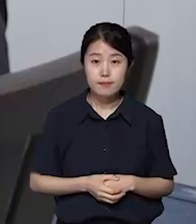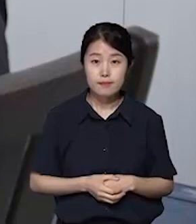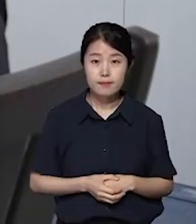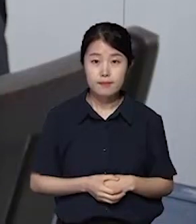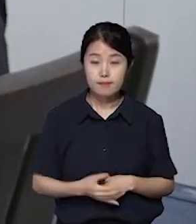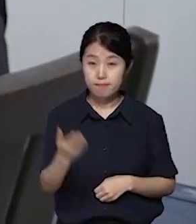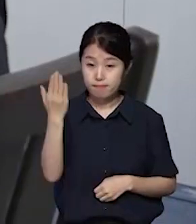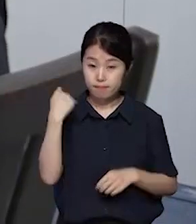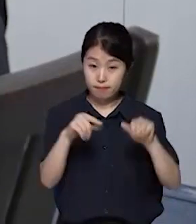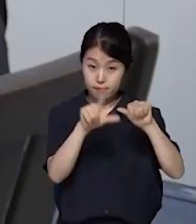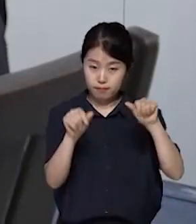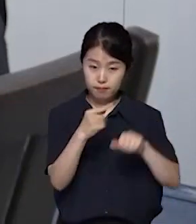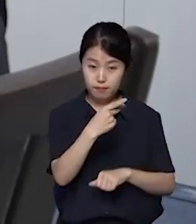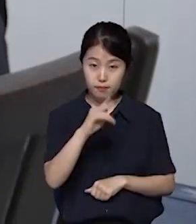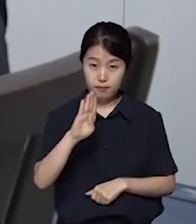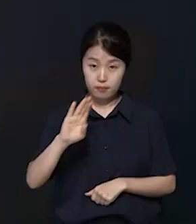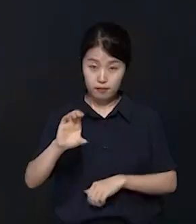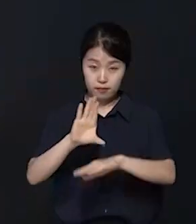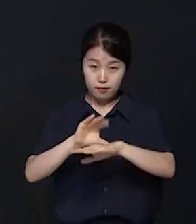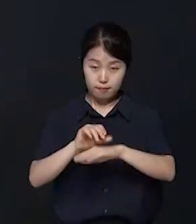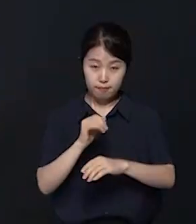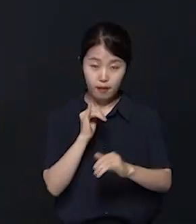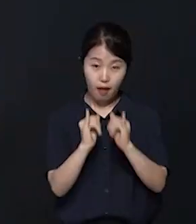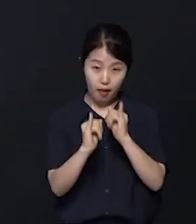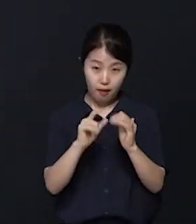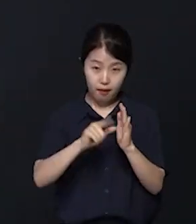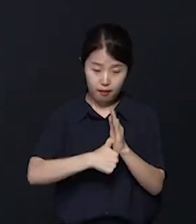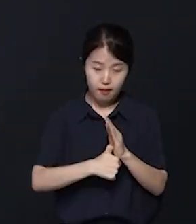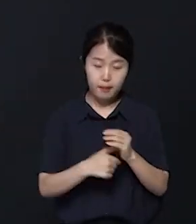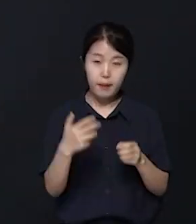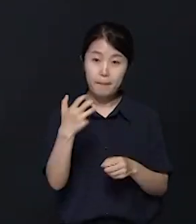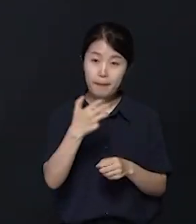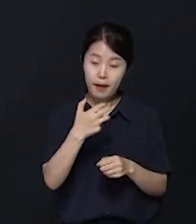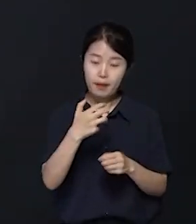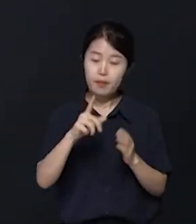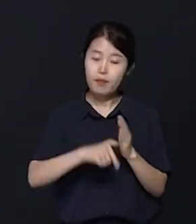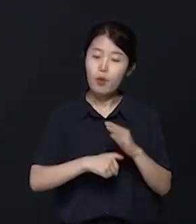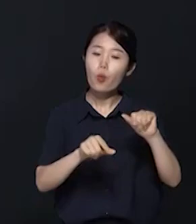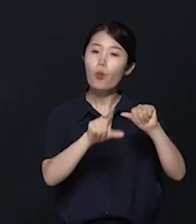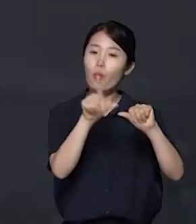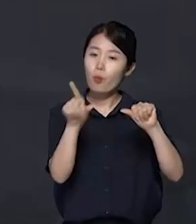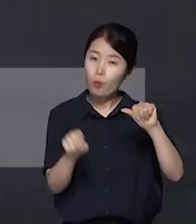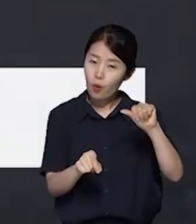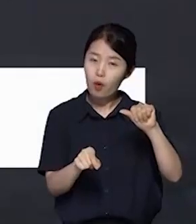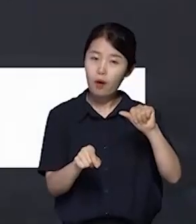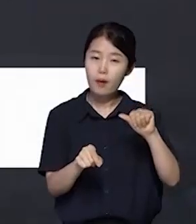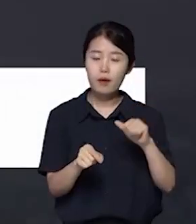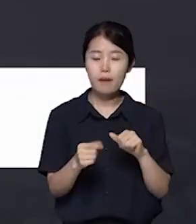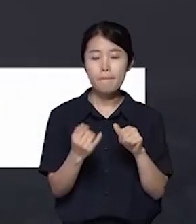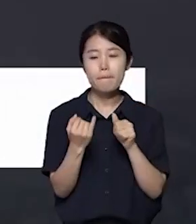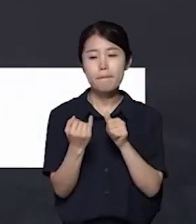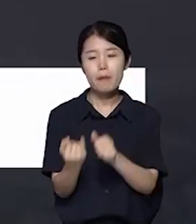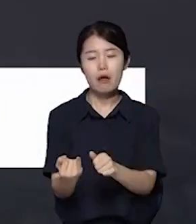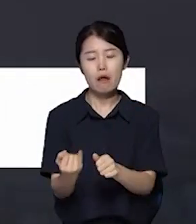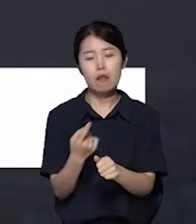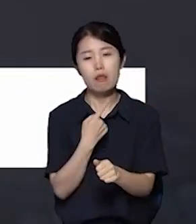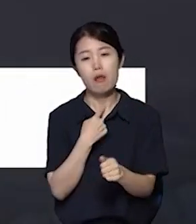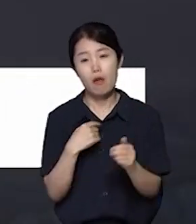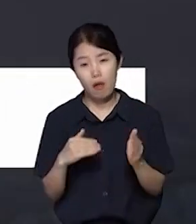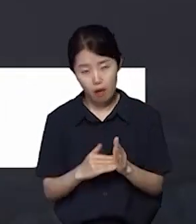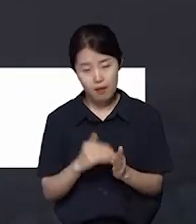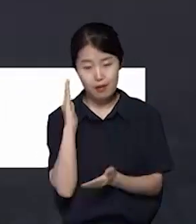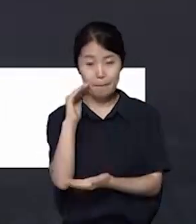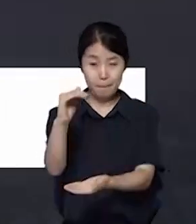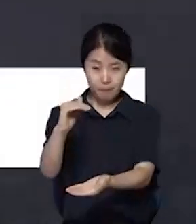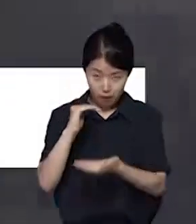지난 5월 KBC와의 인터뷰에서 80년 5월 당시의 상처를 처음으로 털어놓은 김수현 씨.